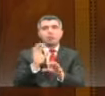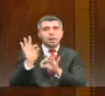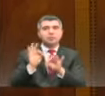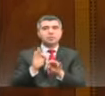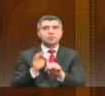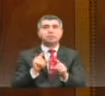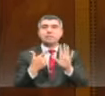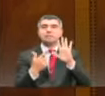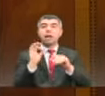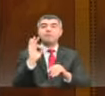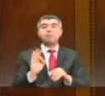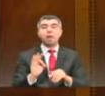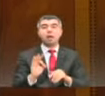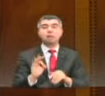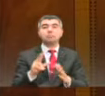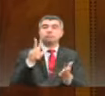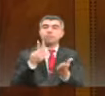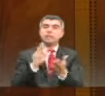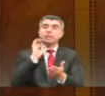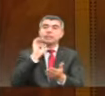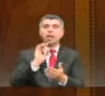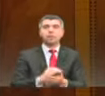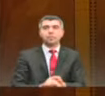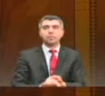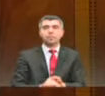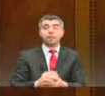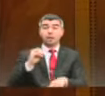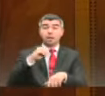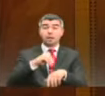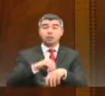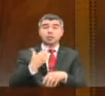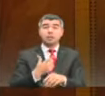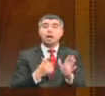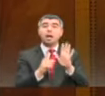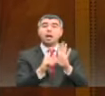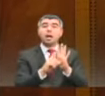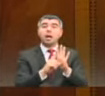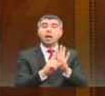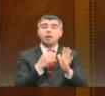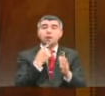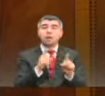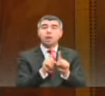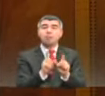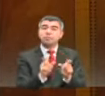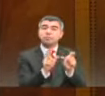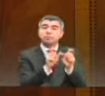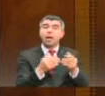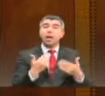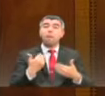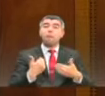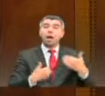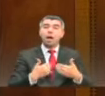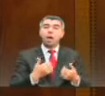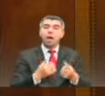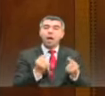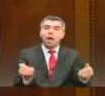حقيقة. البدء في تفعيل مقتضيات القانون الإطار المتعلق بحماية حقوق الأشخاص في وضعية إعاقة والنهوض